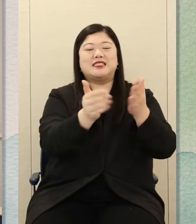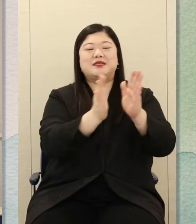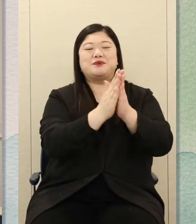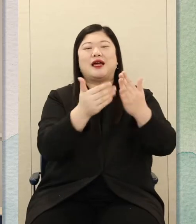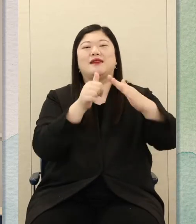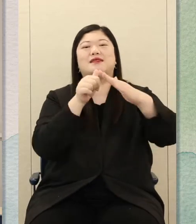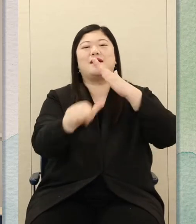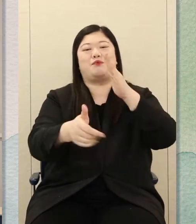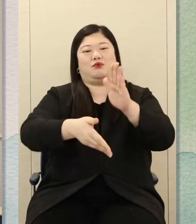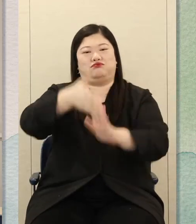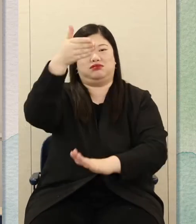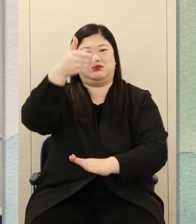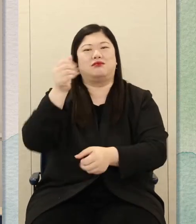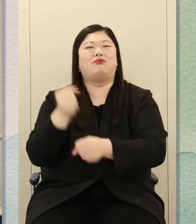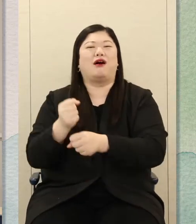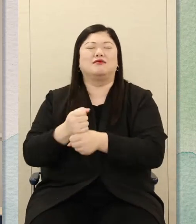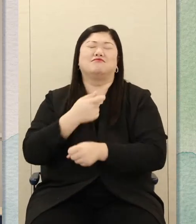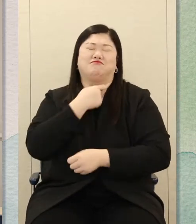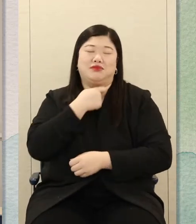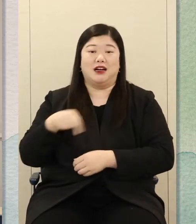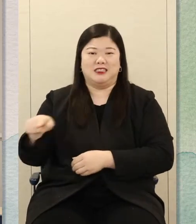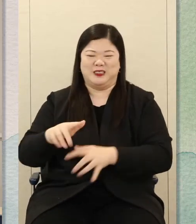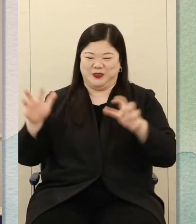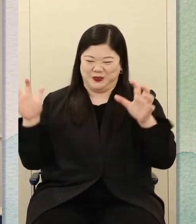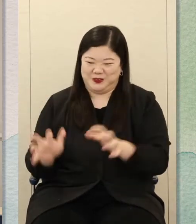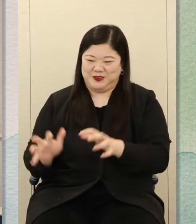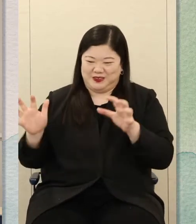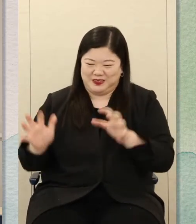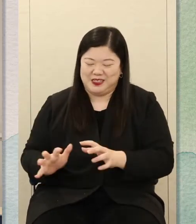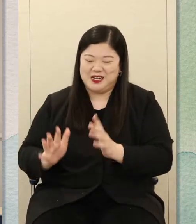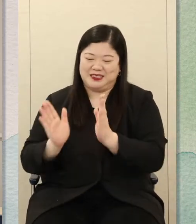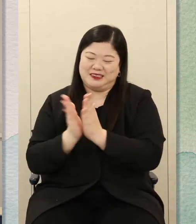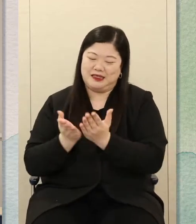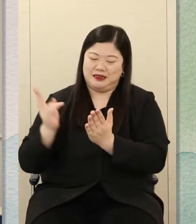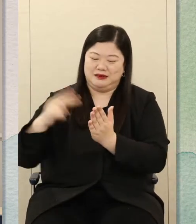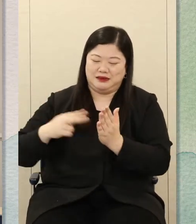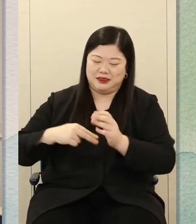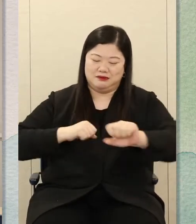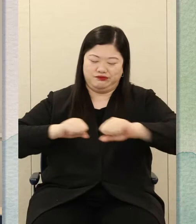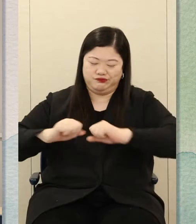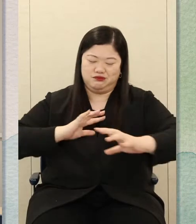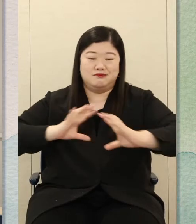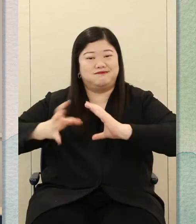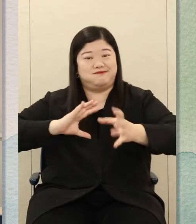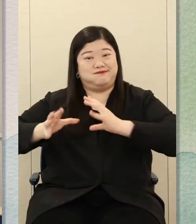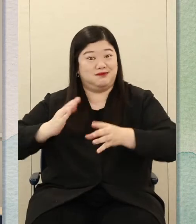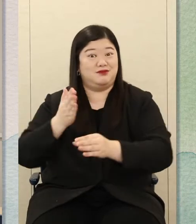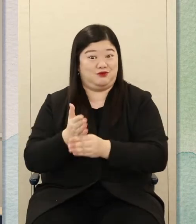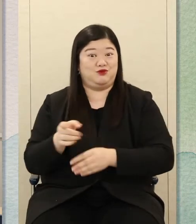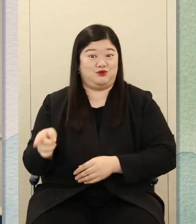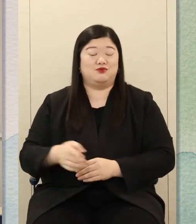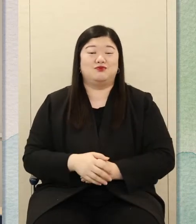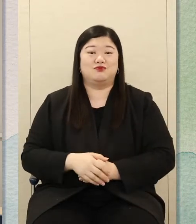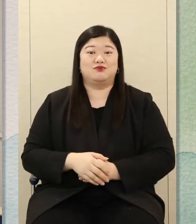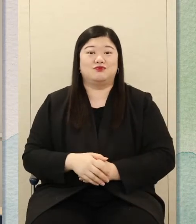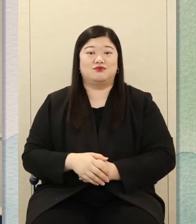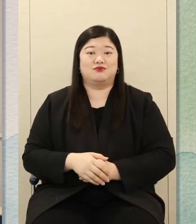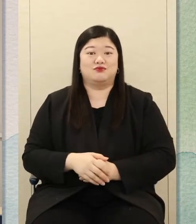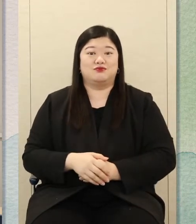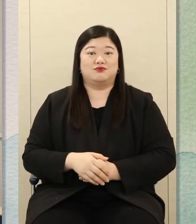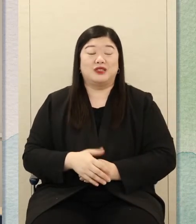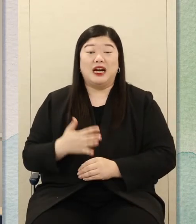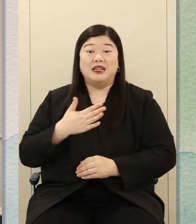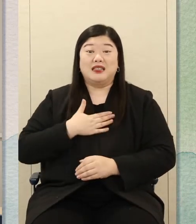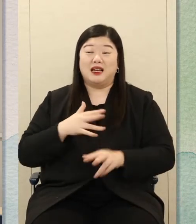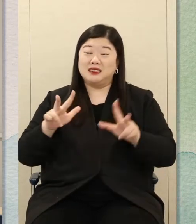협동조합도 만들고 네트워크도 형성해가지고 열심히 이제 활동하고 계신 거죠. 그리고 제가 보기에 우리나라에서 그림책